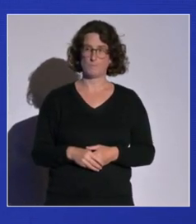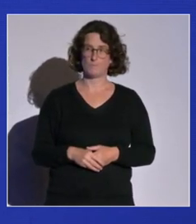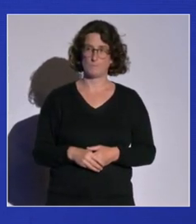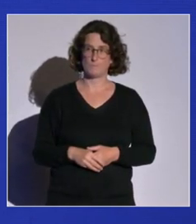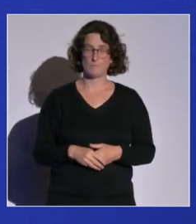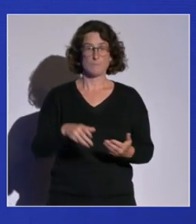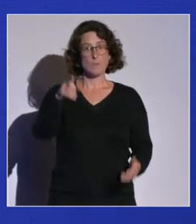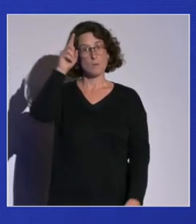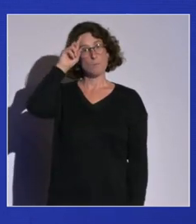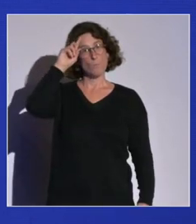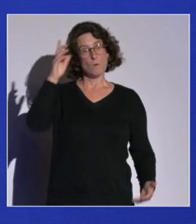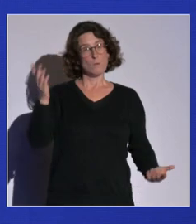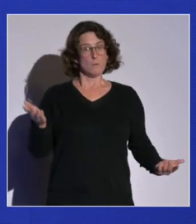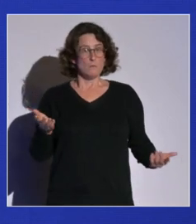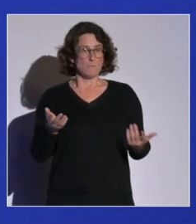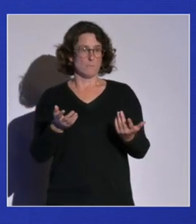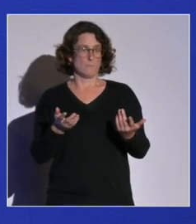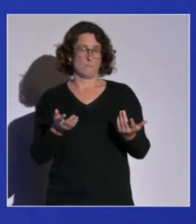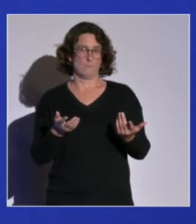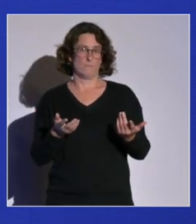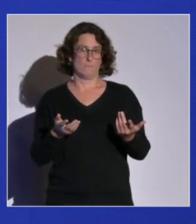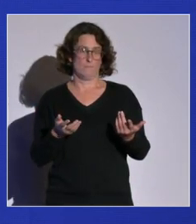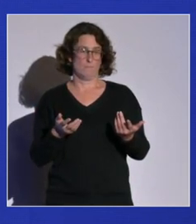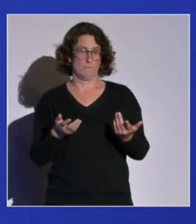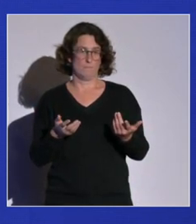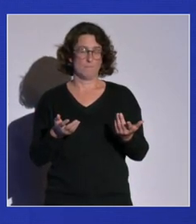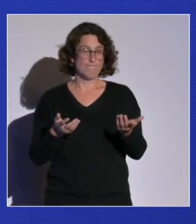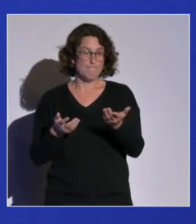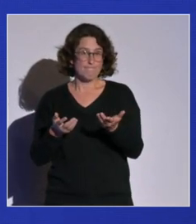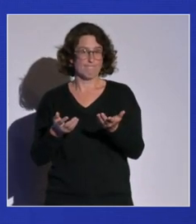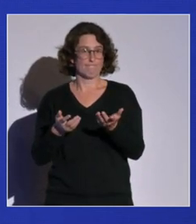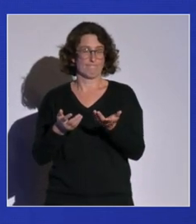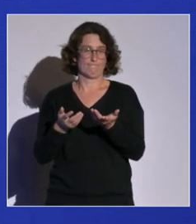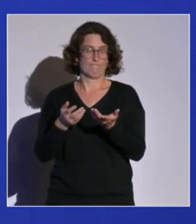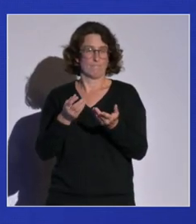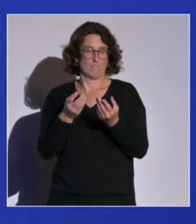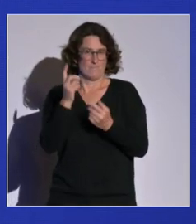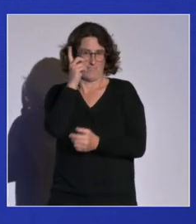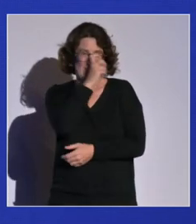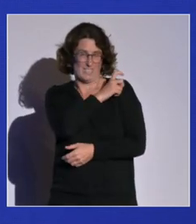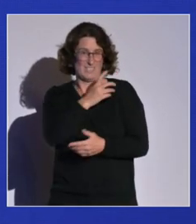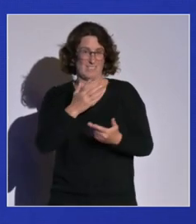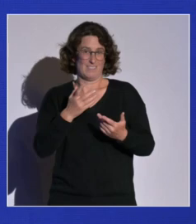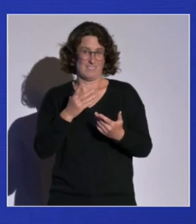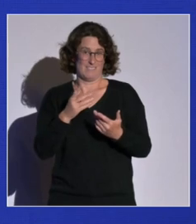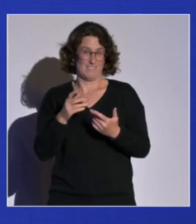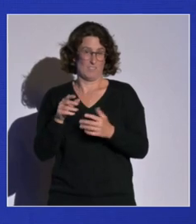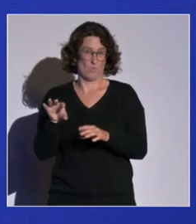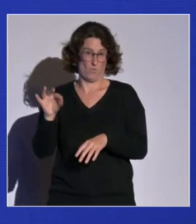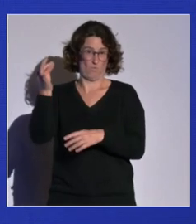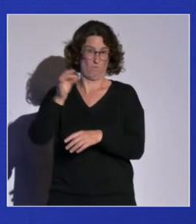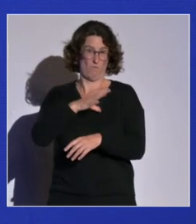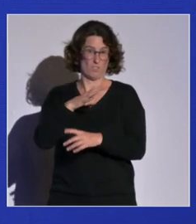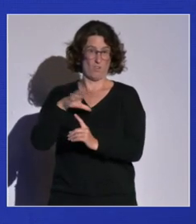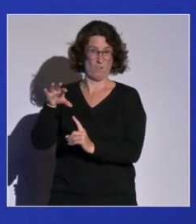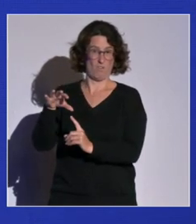Parce que, je ne sais pas si vous vous rendez compte, d'abord, on a une grande difficulté à recruter. Mais je vais vous